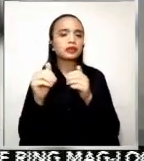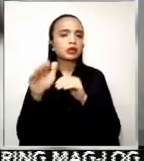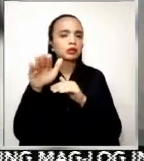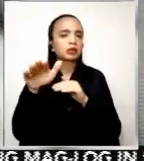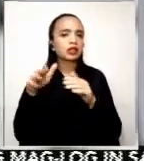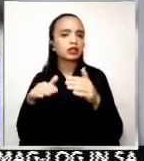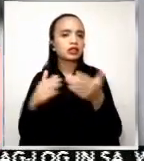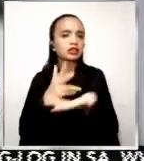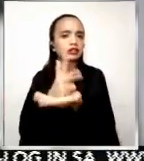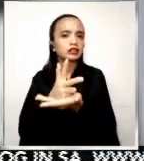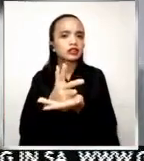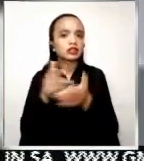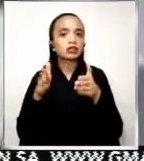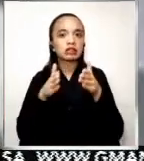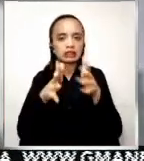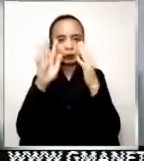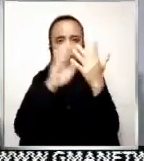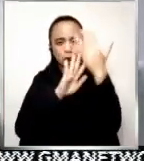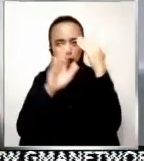ng usok.